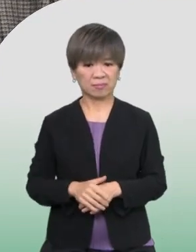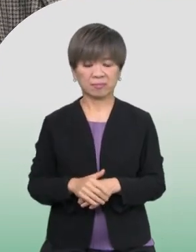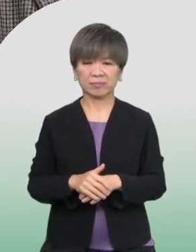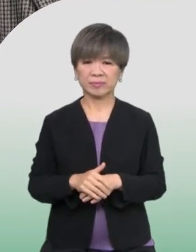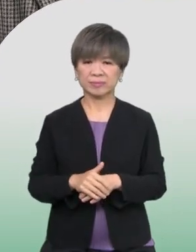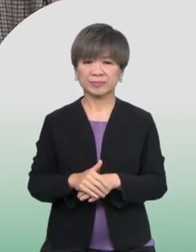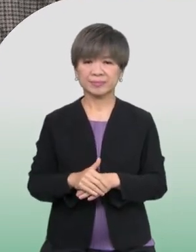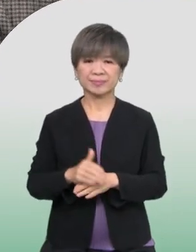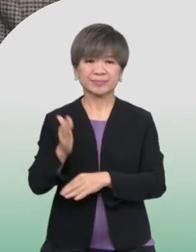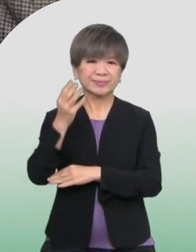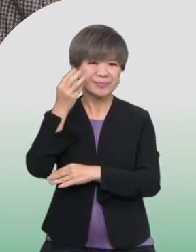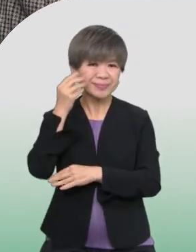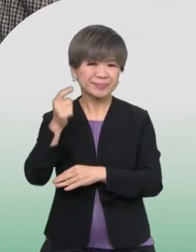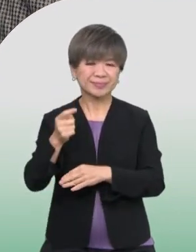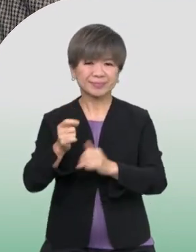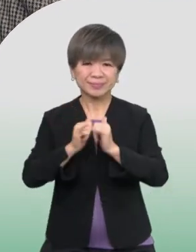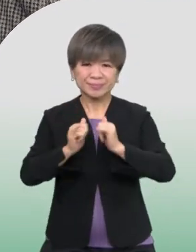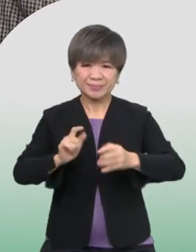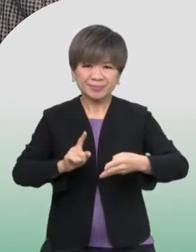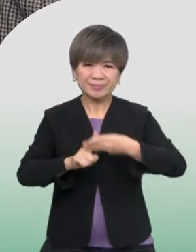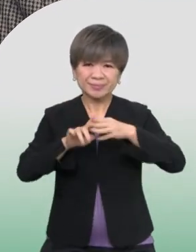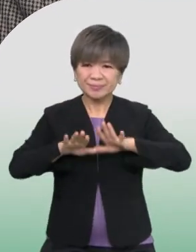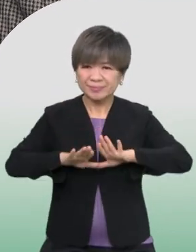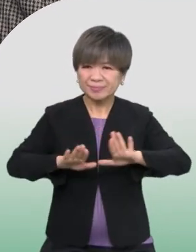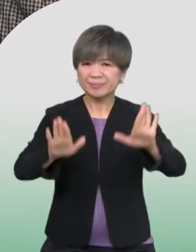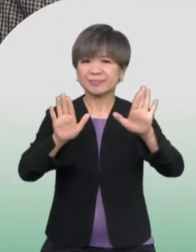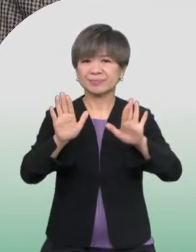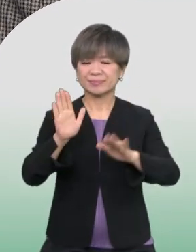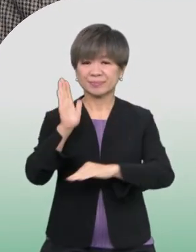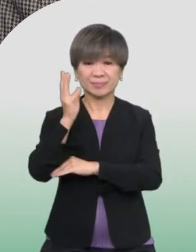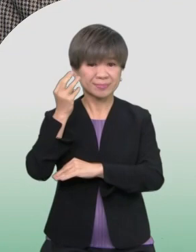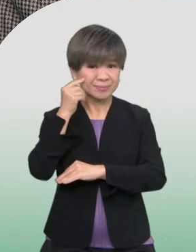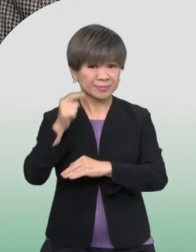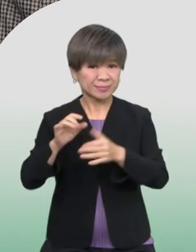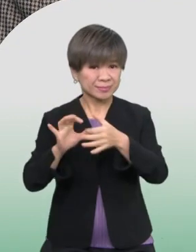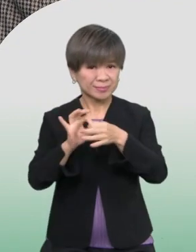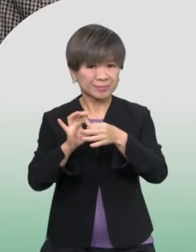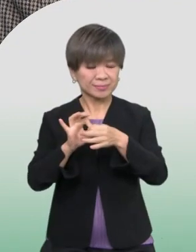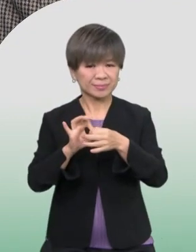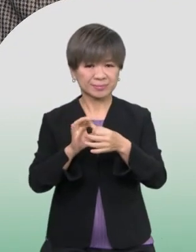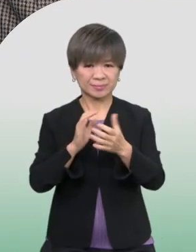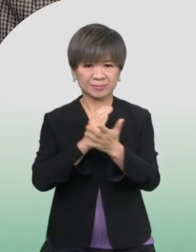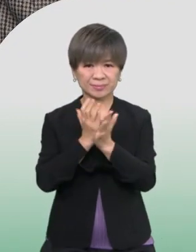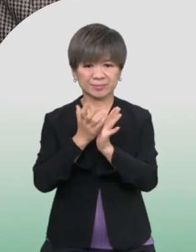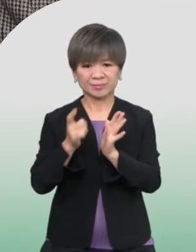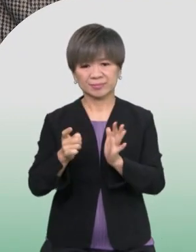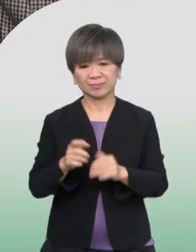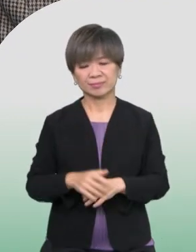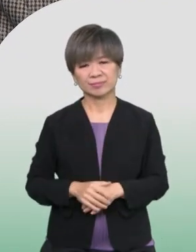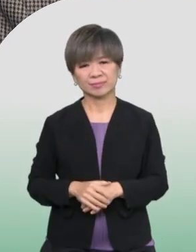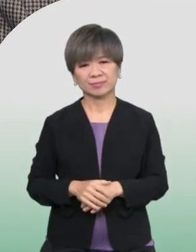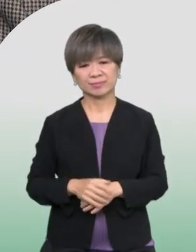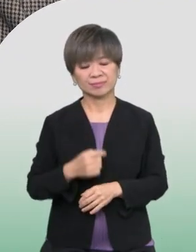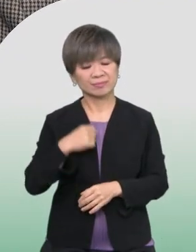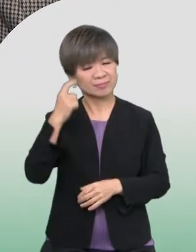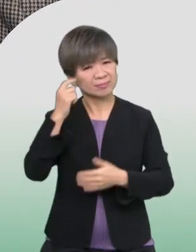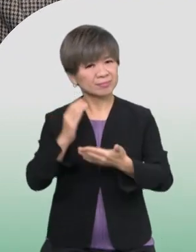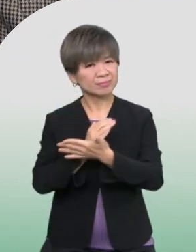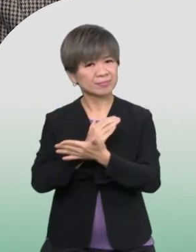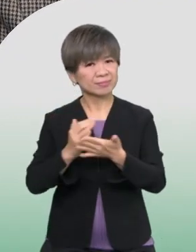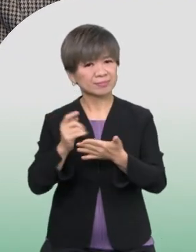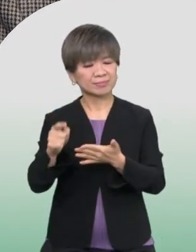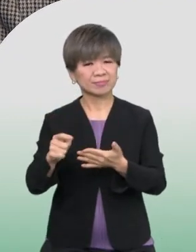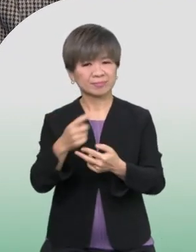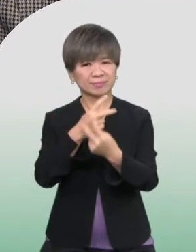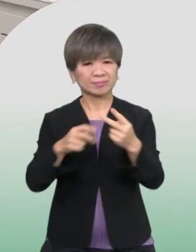只，哦，你讲民主发展政治，你们也了条样片啦，咱认为哦，同客家文